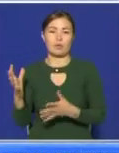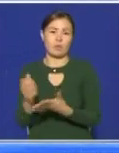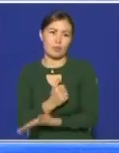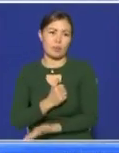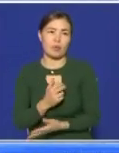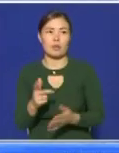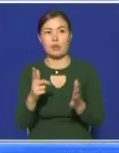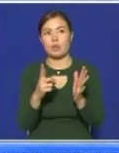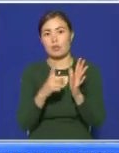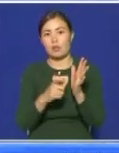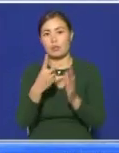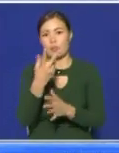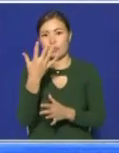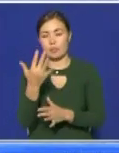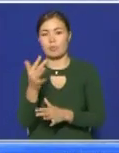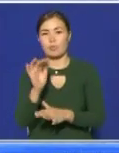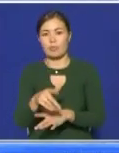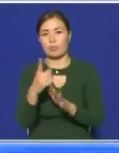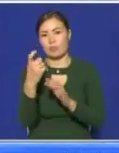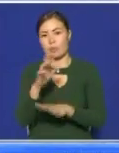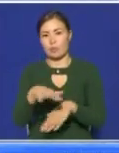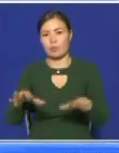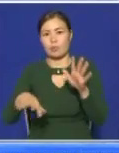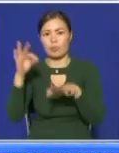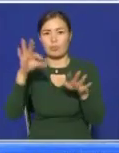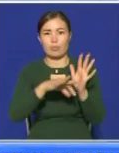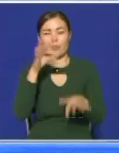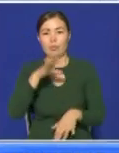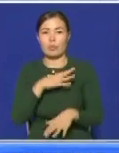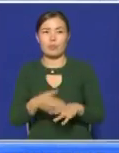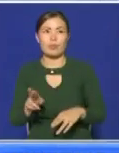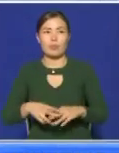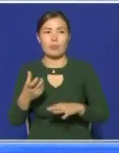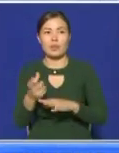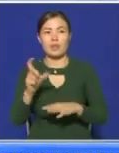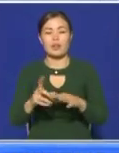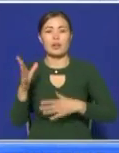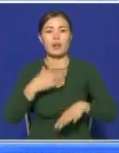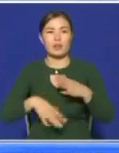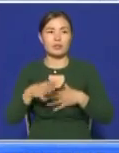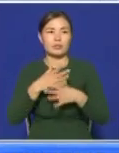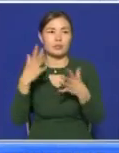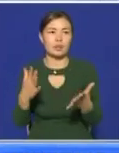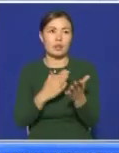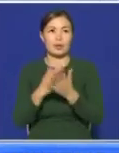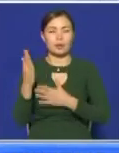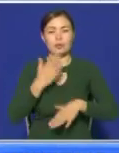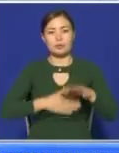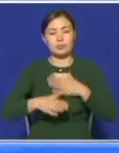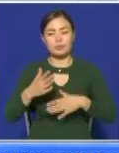алды. Сол 725 оқушының ішінен 100 бала іріктеліп алынды. Біздің сол кезде қуанған соншалықты төбеміз көкке